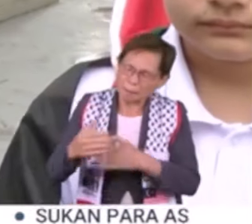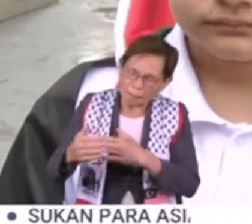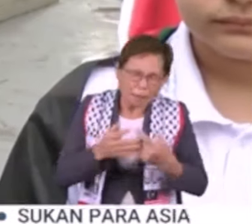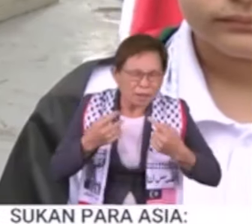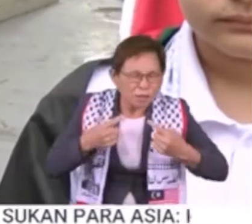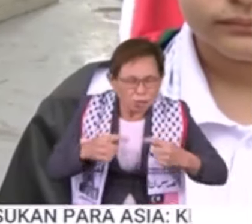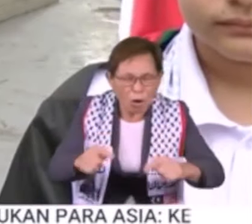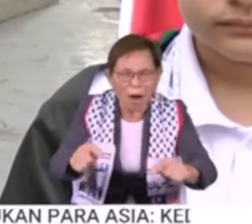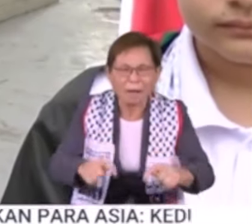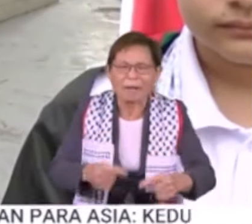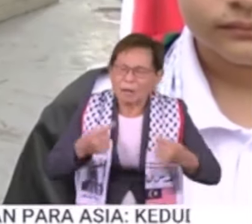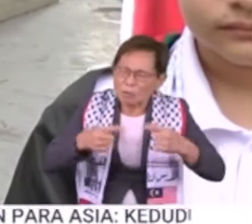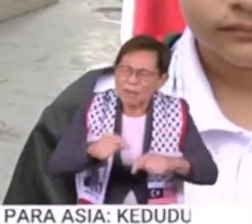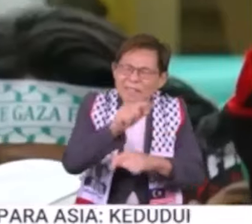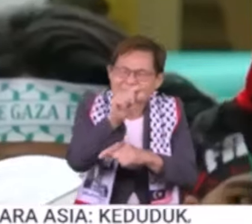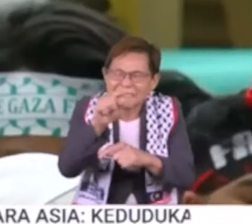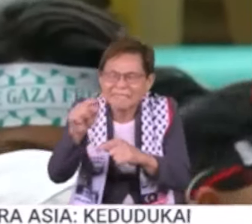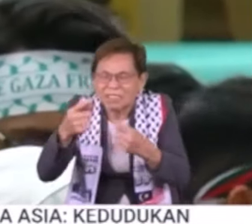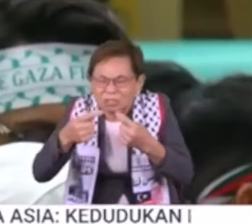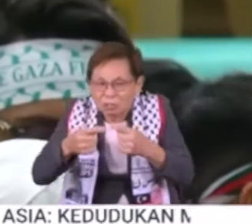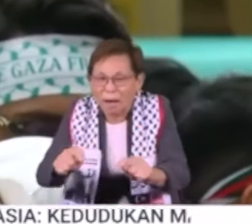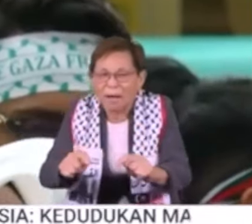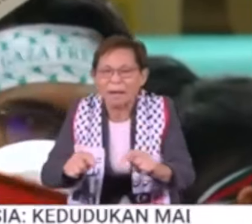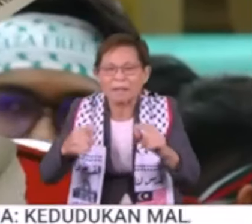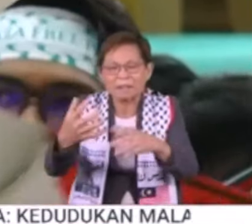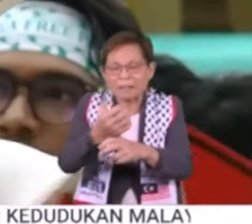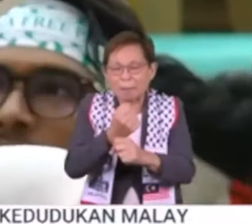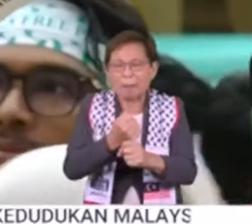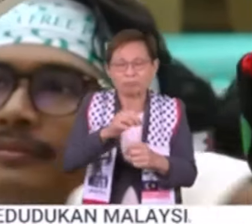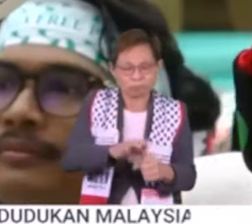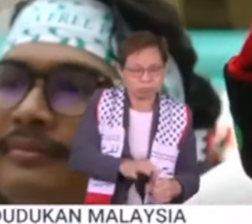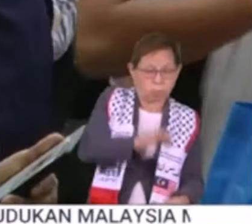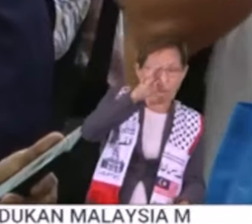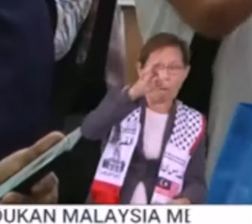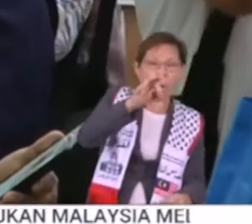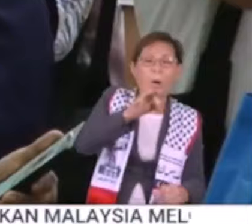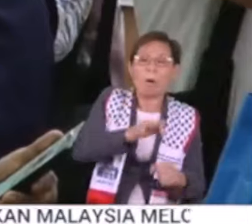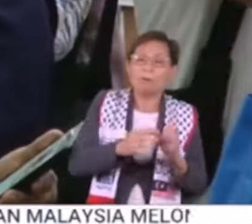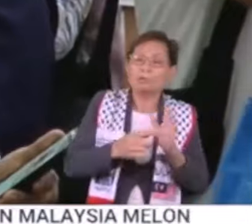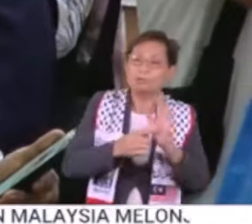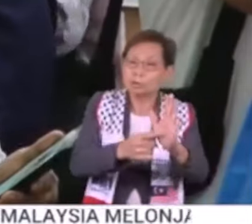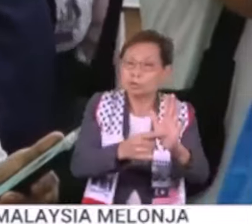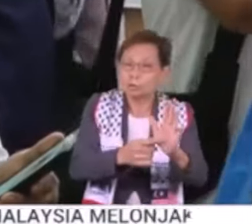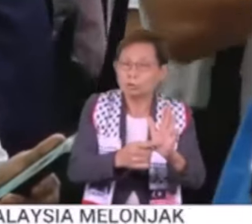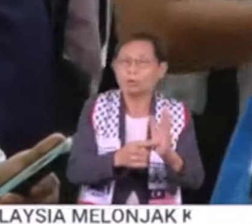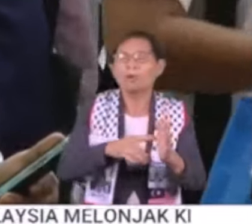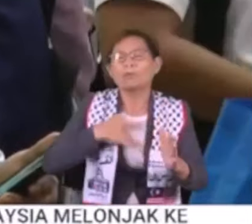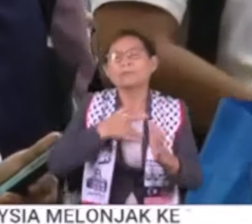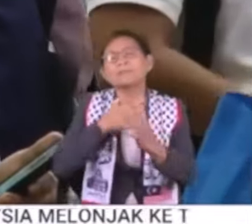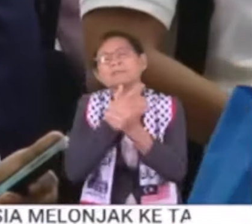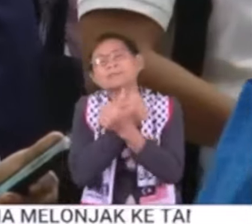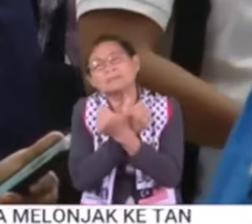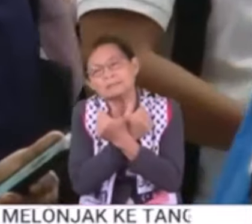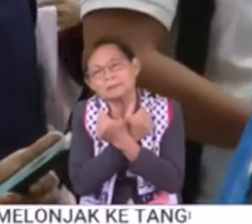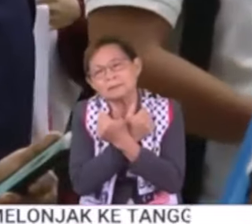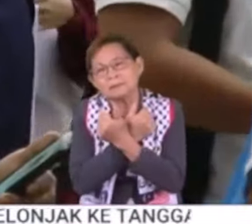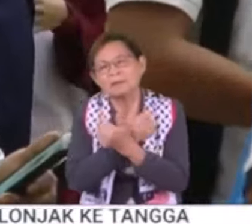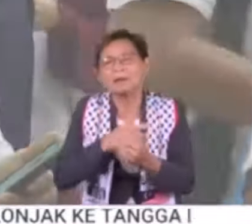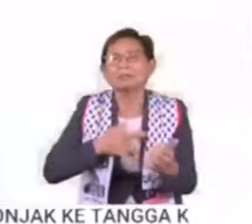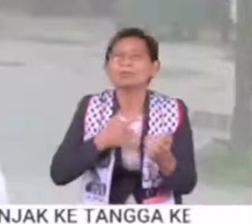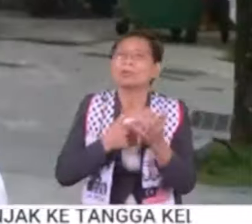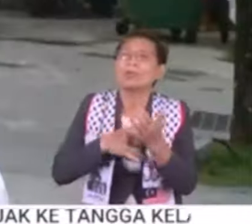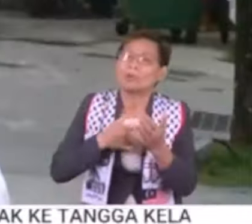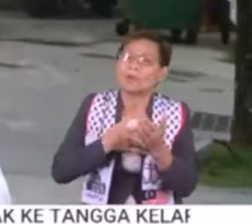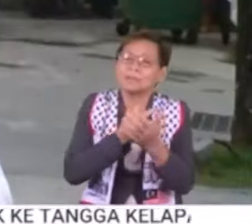walaupun sekecil dan sebesar zarah ini dapat memberi semangat, dapat menunjukkan rasa cinta kita